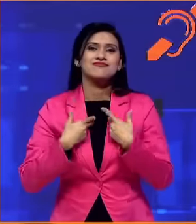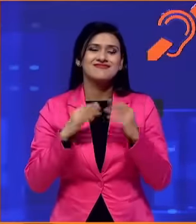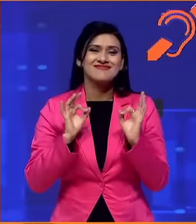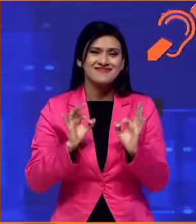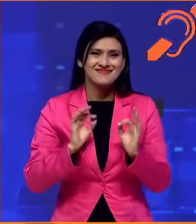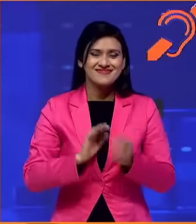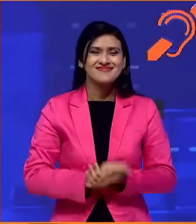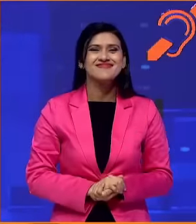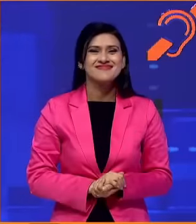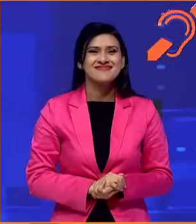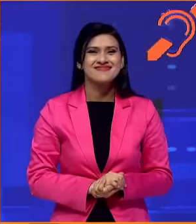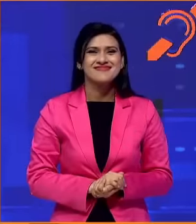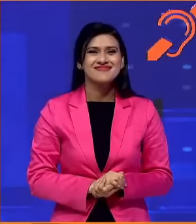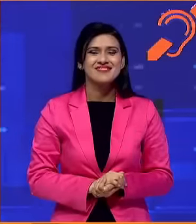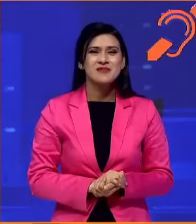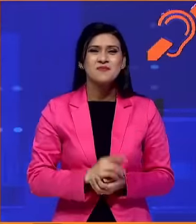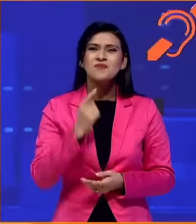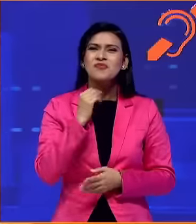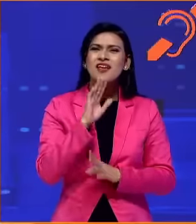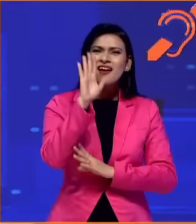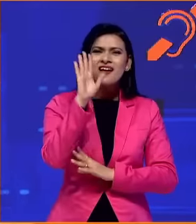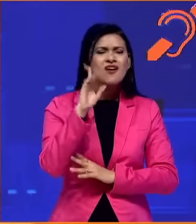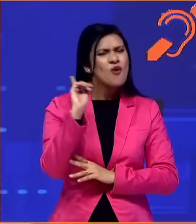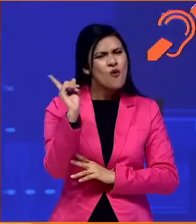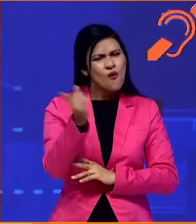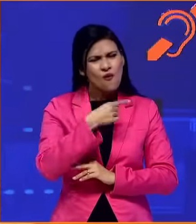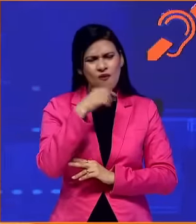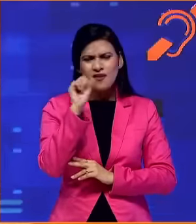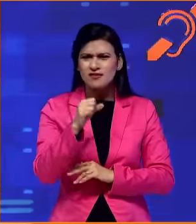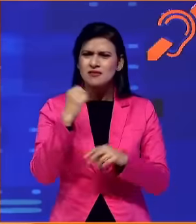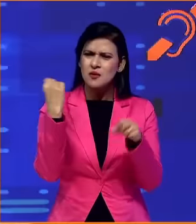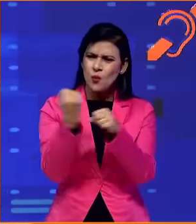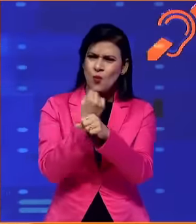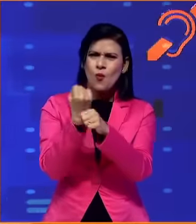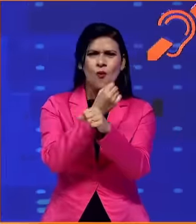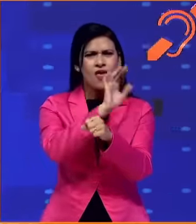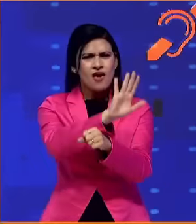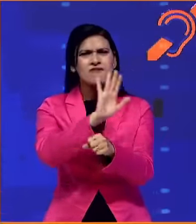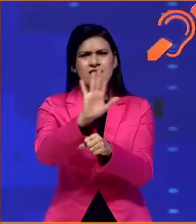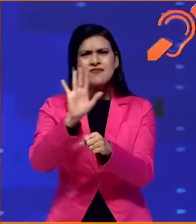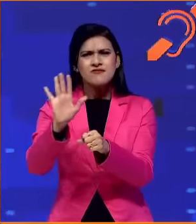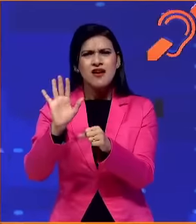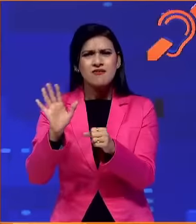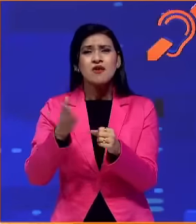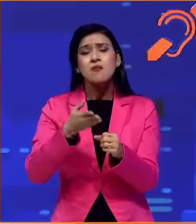पलमेंकोईऔरआगया।ऐसा नहींहै,भाई।हमसबने मिलकरकड़ीमेहनतकी,औरशायद